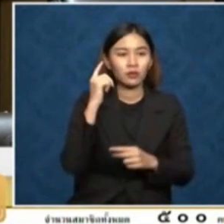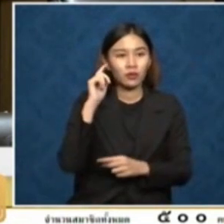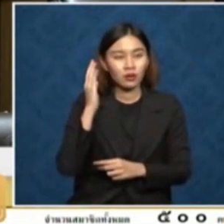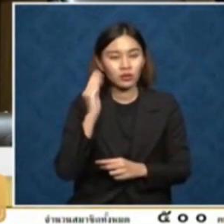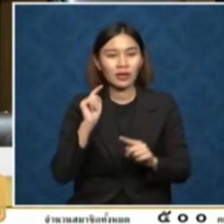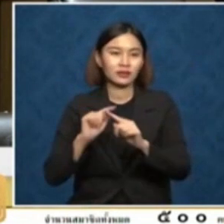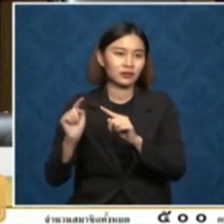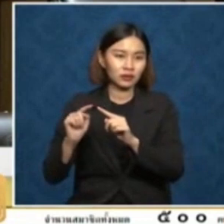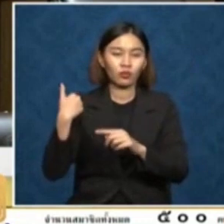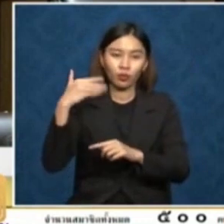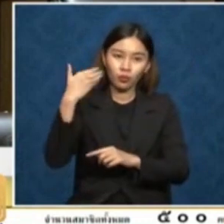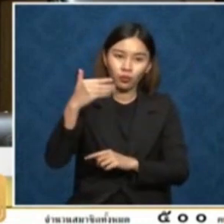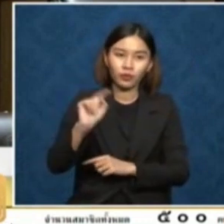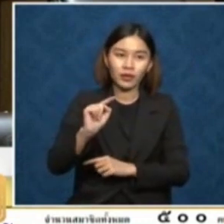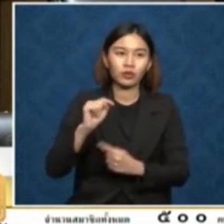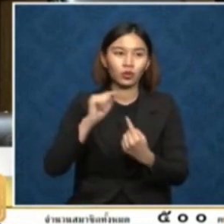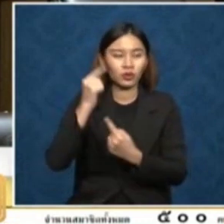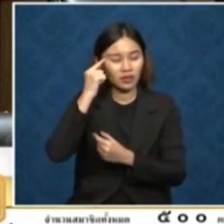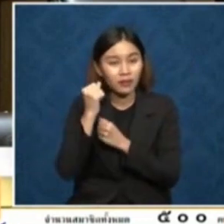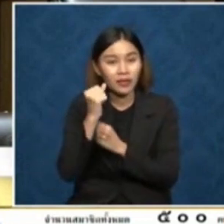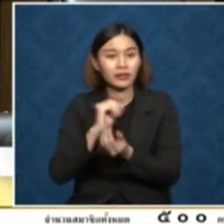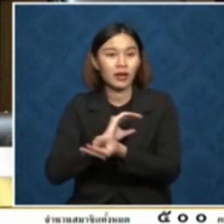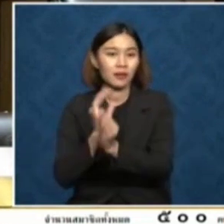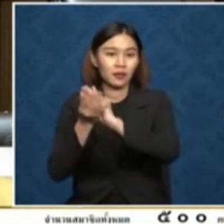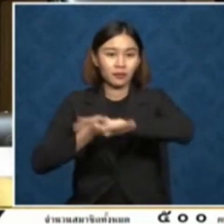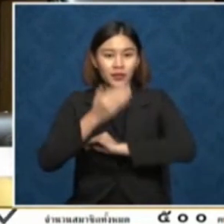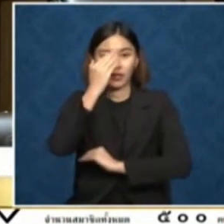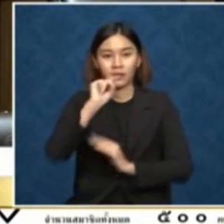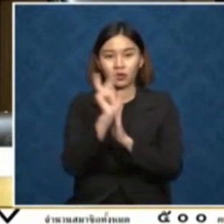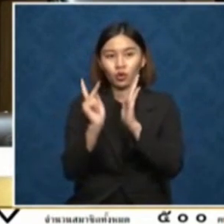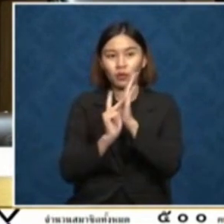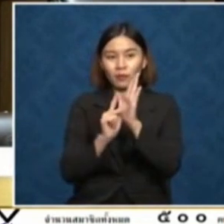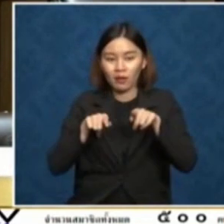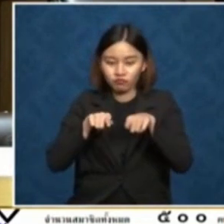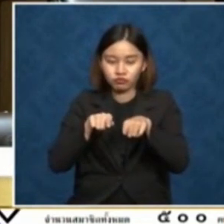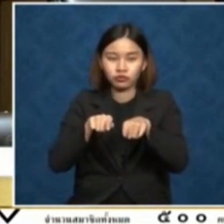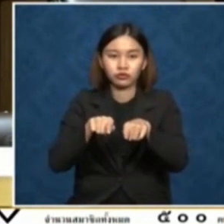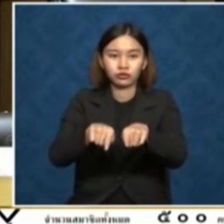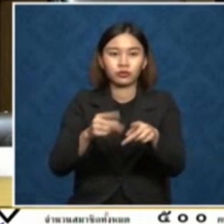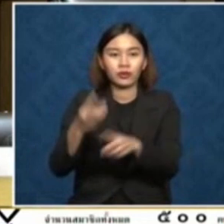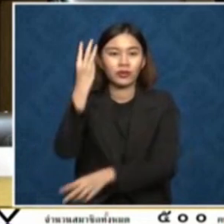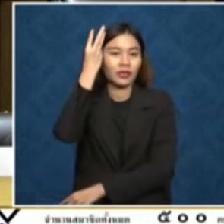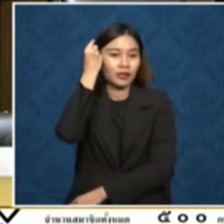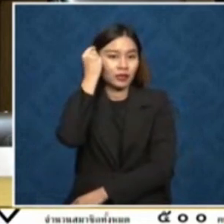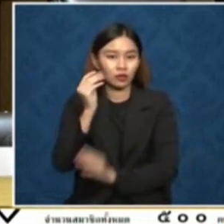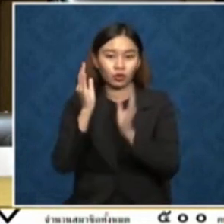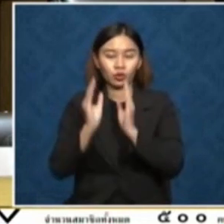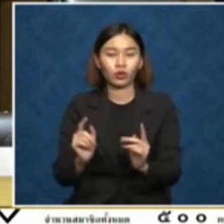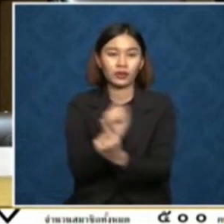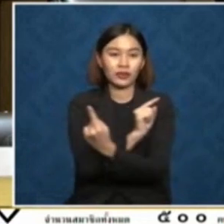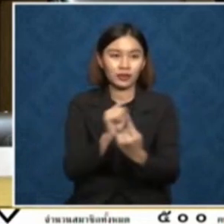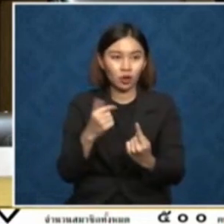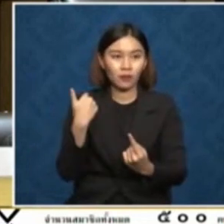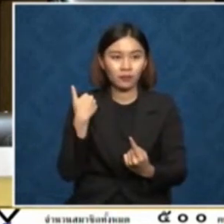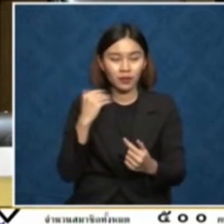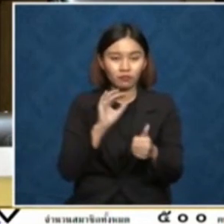างเพศมาอย่างยาวนานนะคะเริ่มตั้งแต่กฎหมายที่สะท้อนไปถึงการไม่ยอมรับของการมีผู้ที่หลากหลายทางเพศอยู่อย่างเช่นกฎหมายลงโทษการมีเพศ